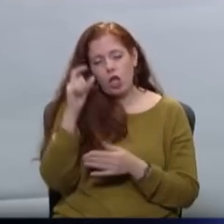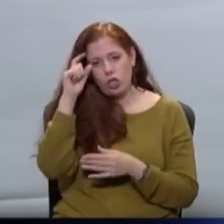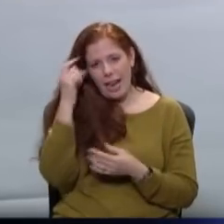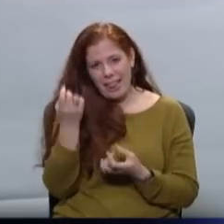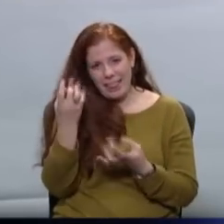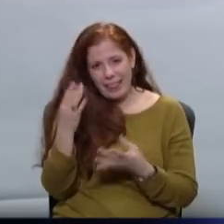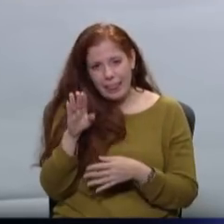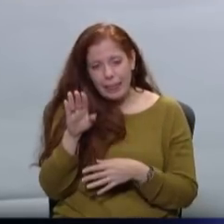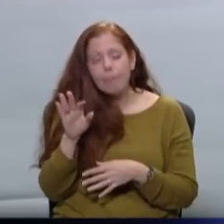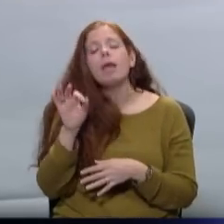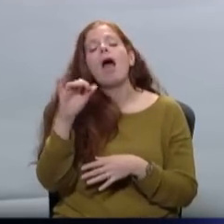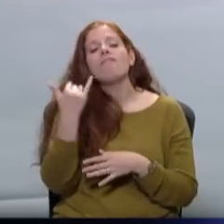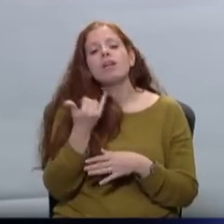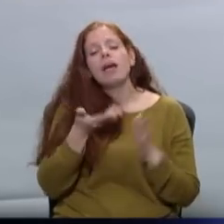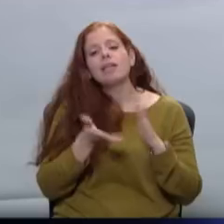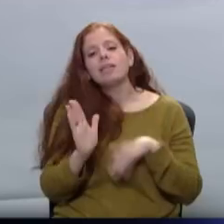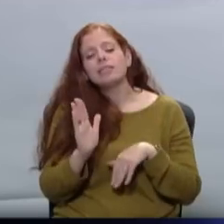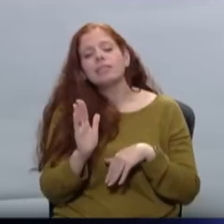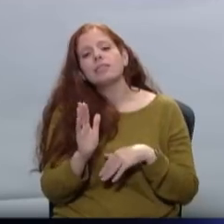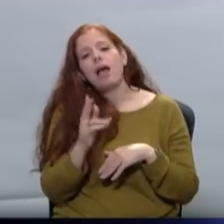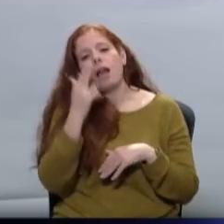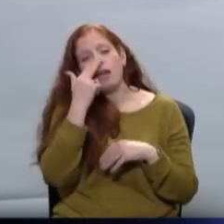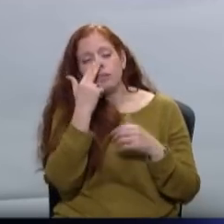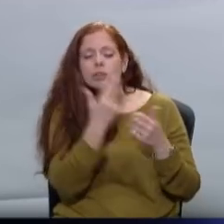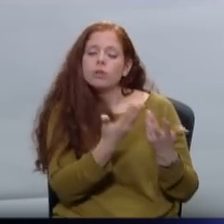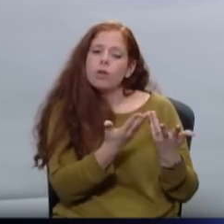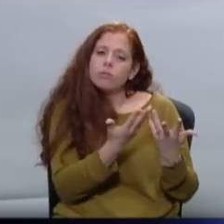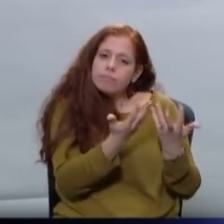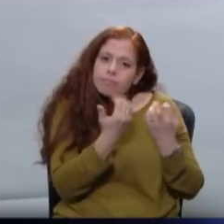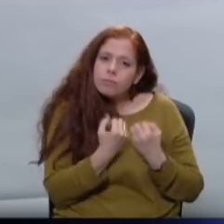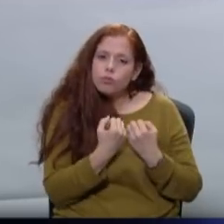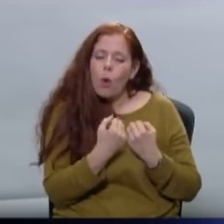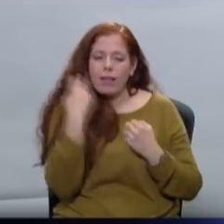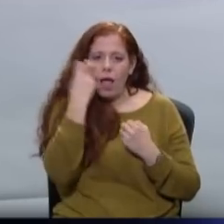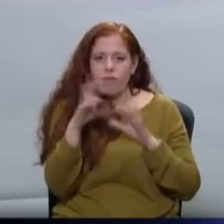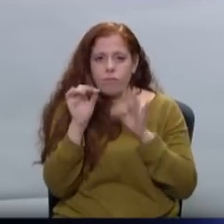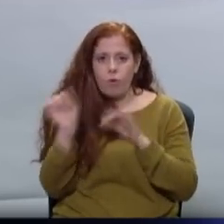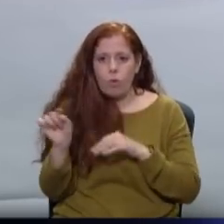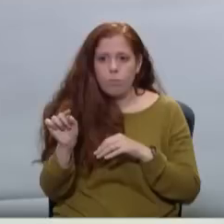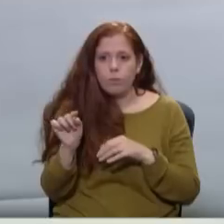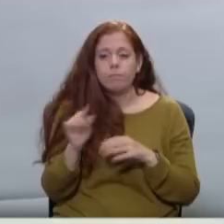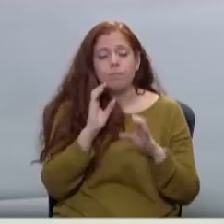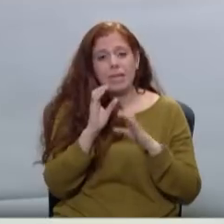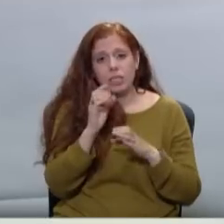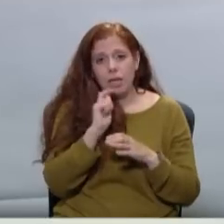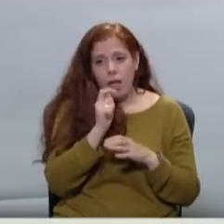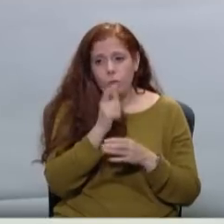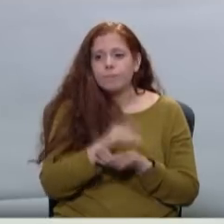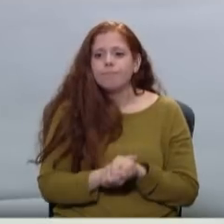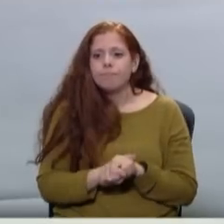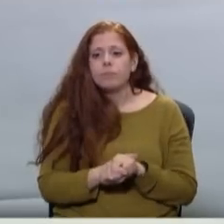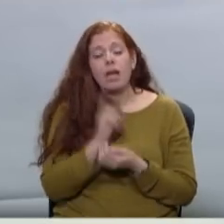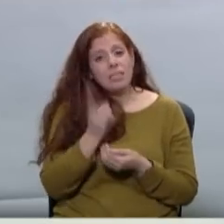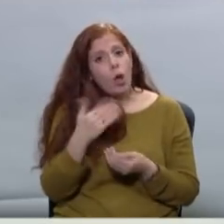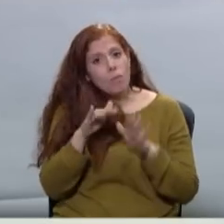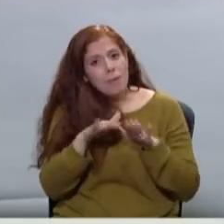יצא לחזר אחרי הקול הערבי. ברעיון חריג לכלי תקשורת ערבי-ישראלי. אני צריך עוד שלושה מנדטים. אתה יודע,